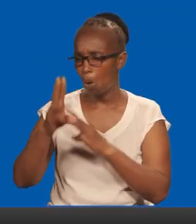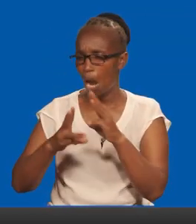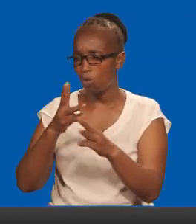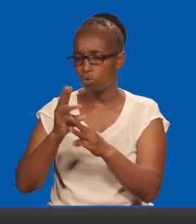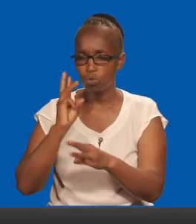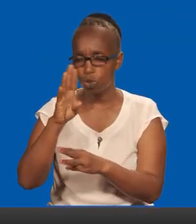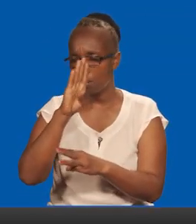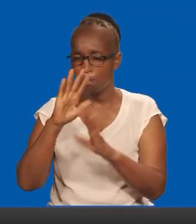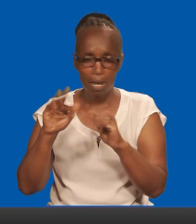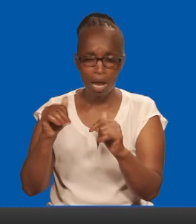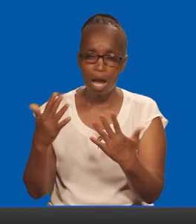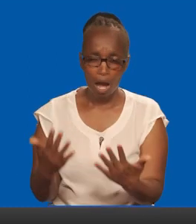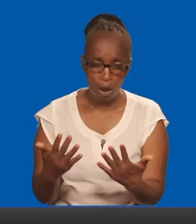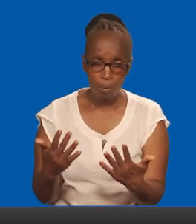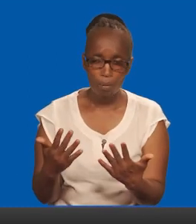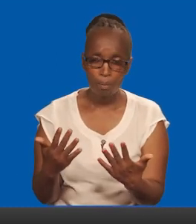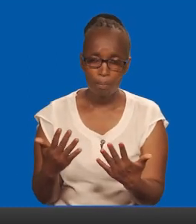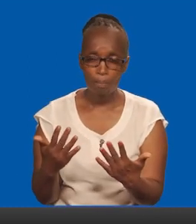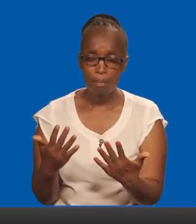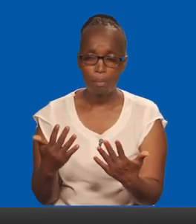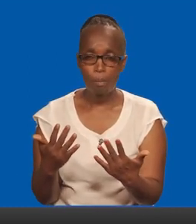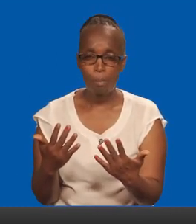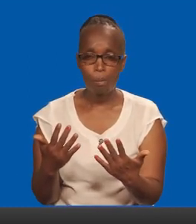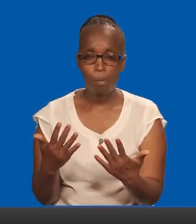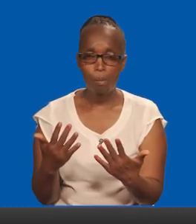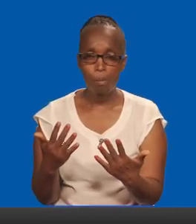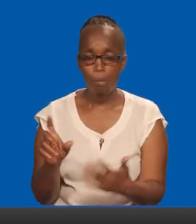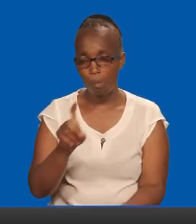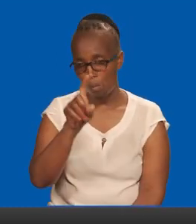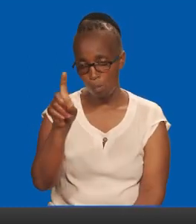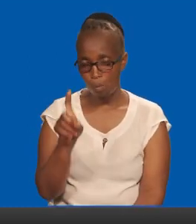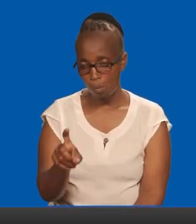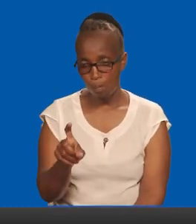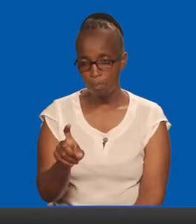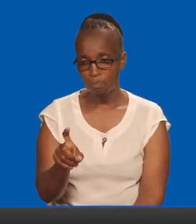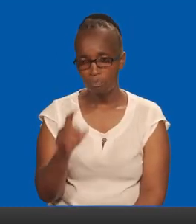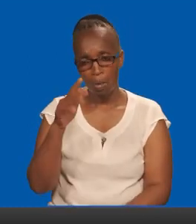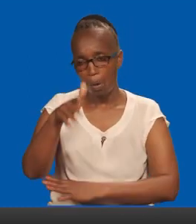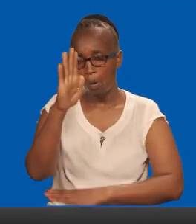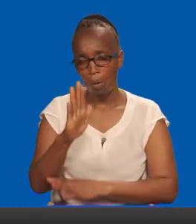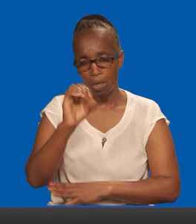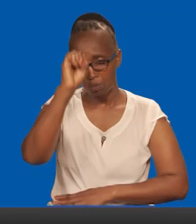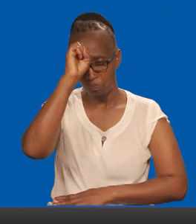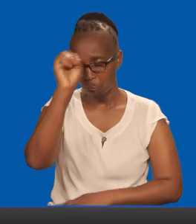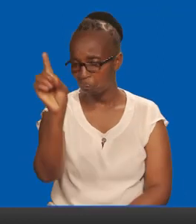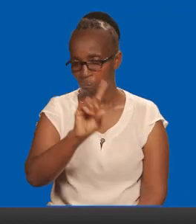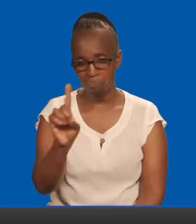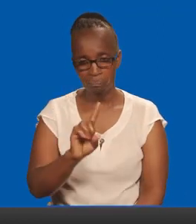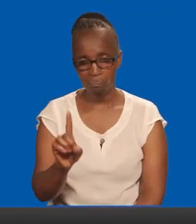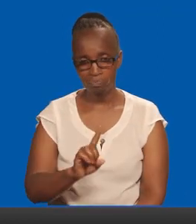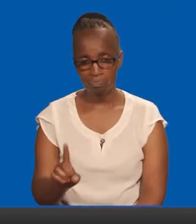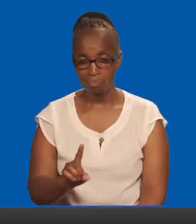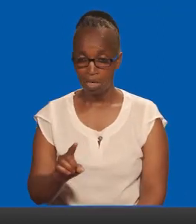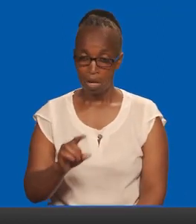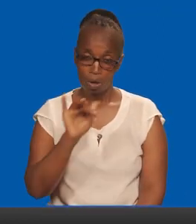Ohani mungu angeweza kutimiza malengo yake mungu Si mjinga Na wale